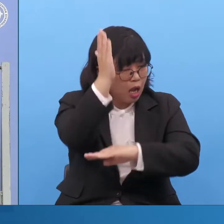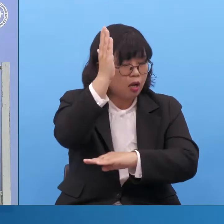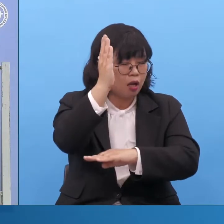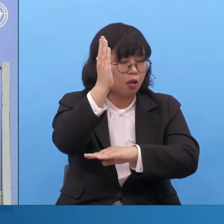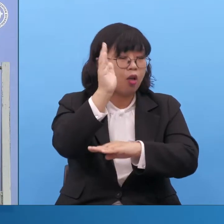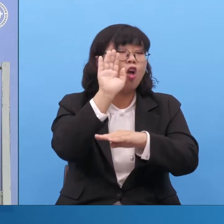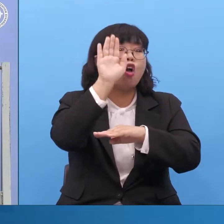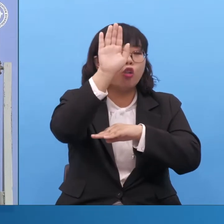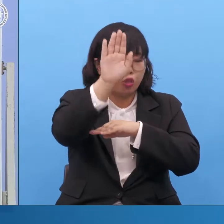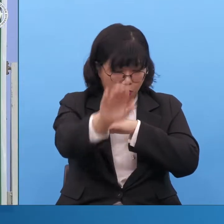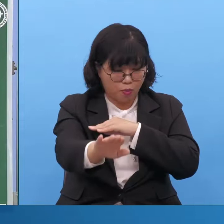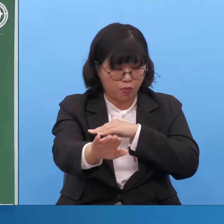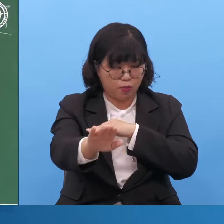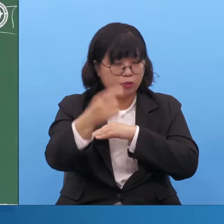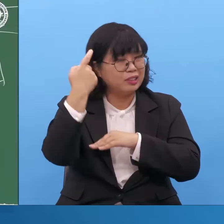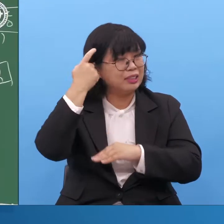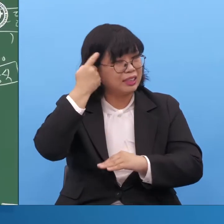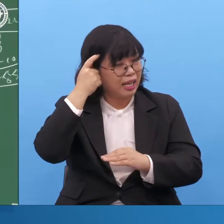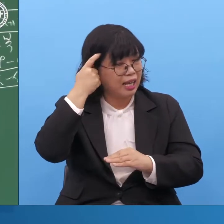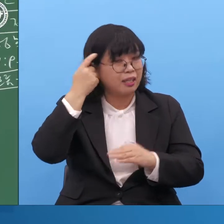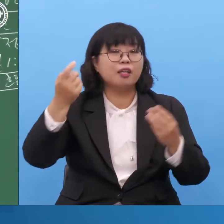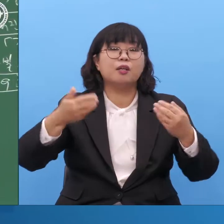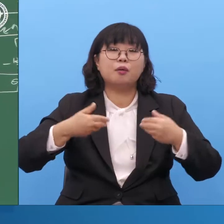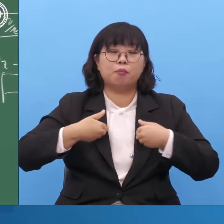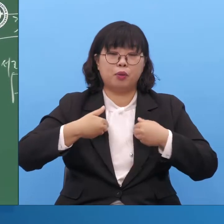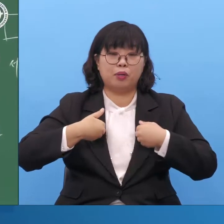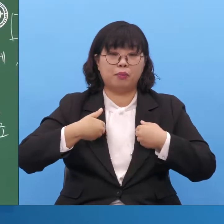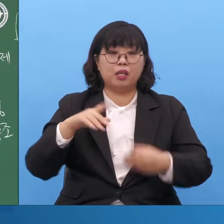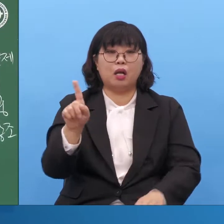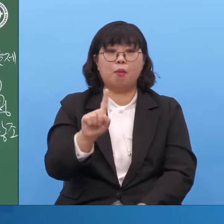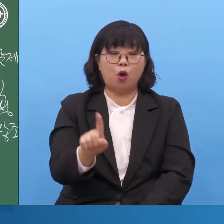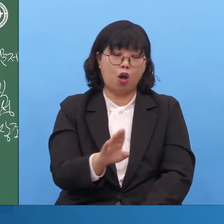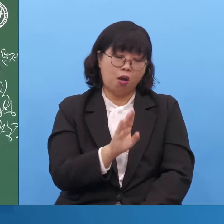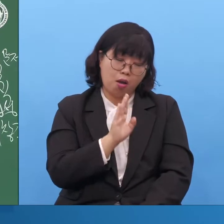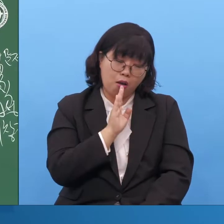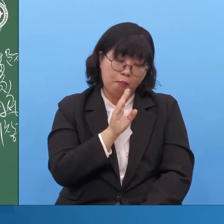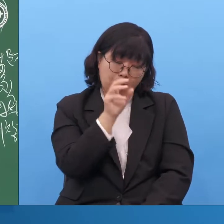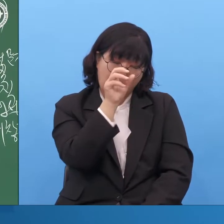is best. 꼭 기억해야 됩니다. You must remember that.